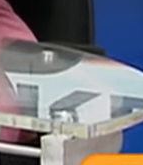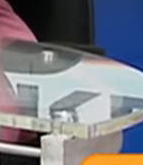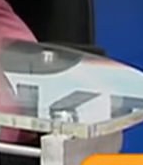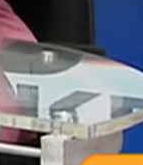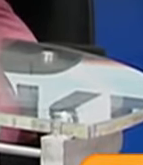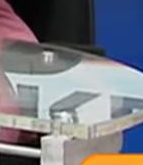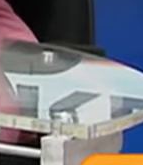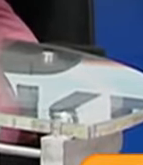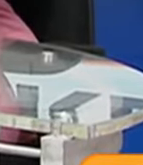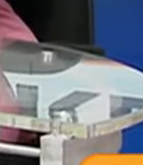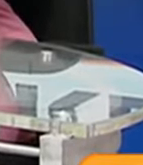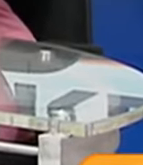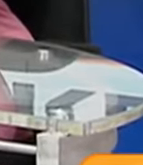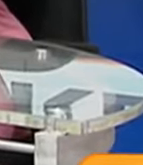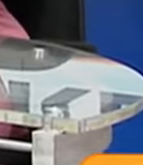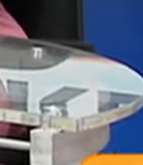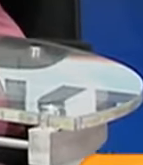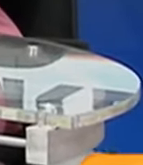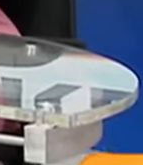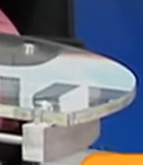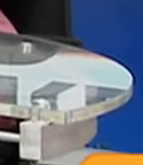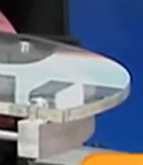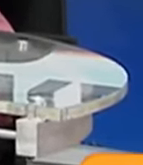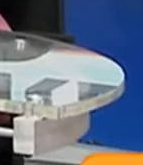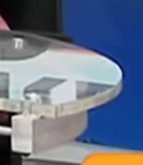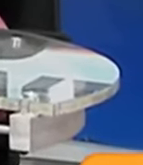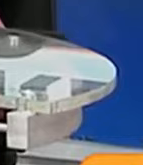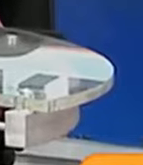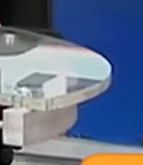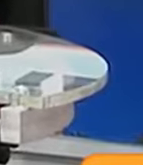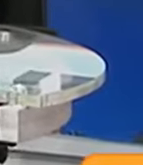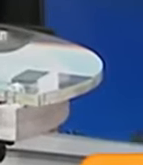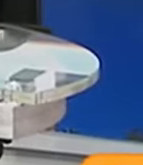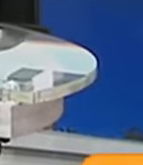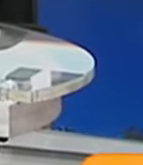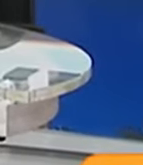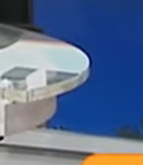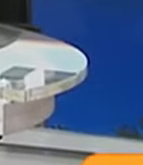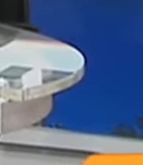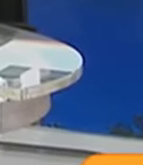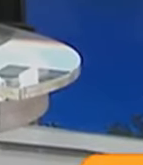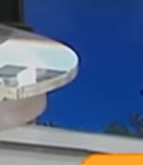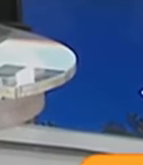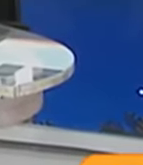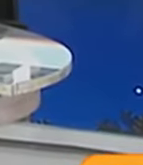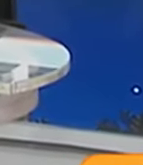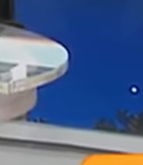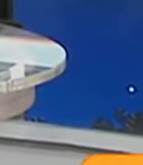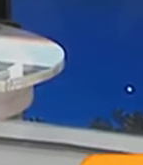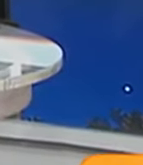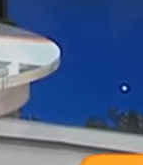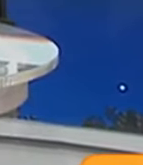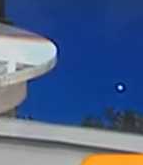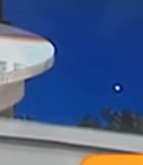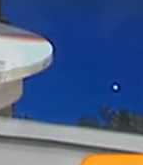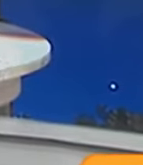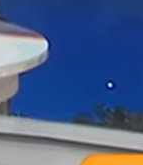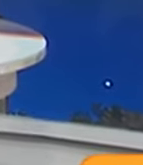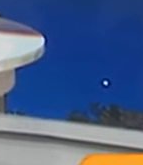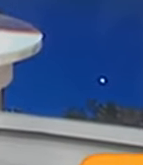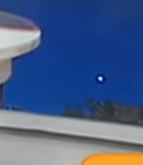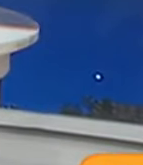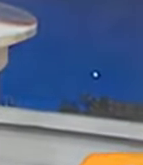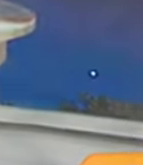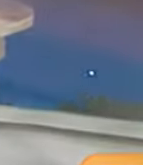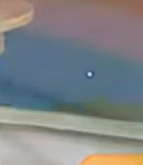Mtazamaji, zungumza nasi kupitia nambari ya rafa 22422, ukipenda katika mtandao wa X ni at Citizen TV Kenya, hashtag Nipashe